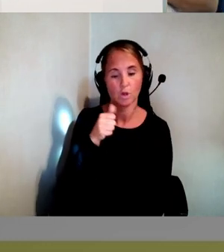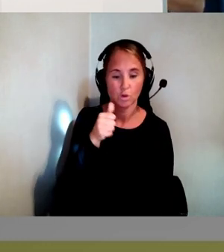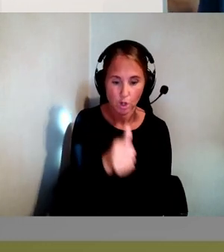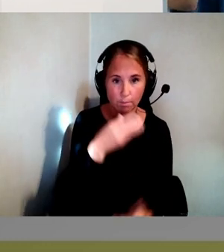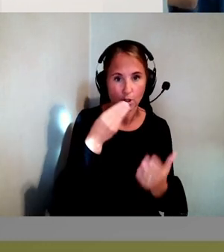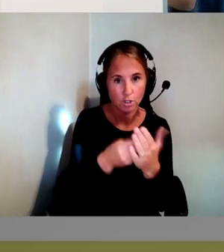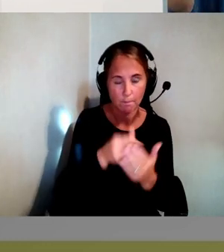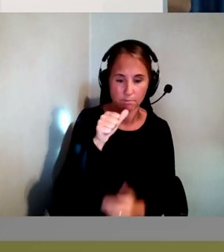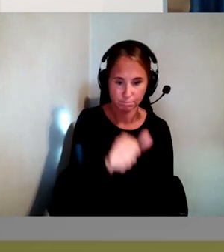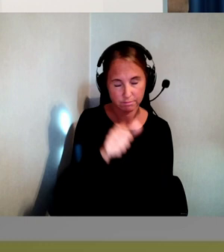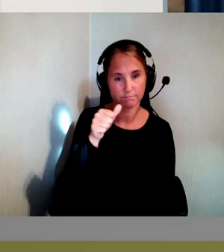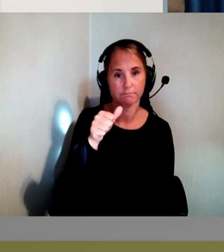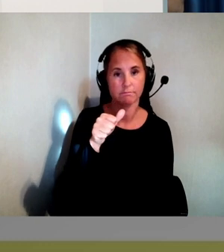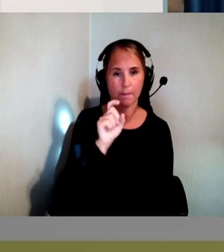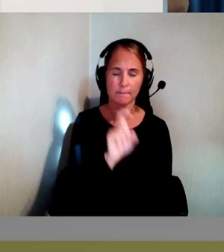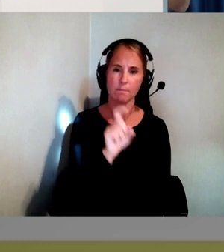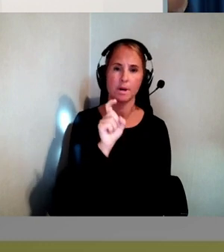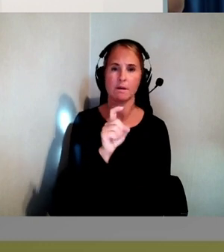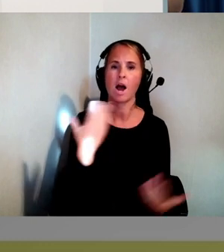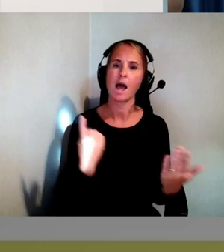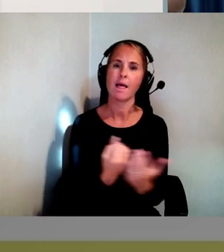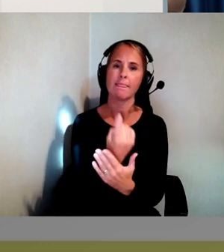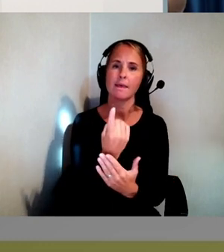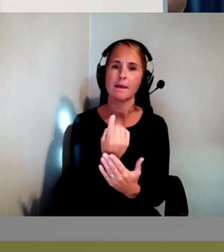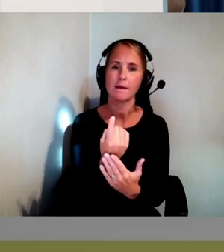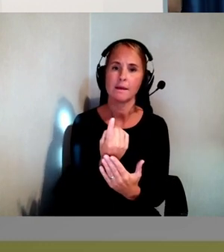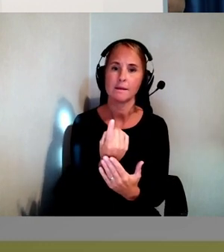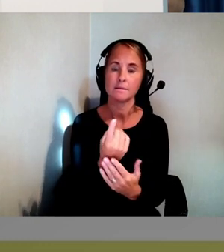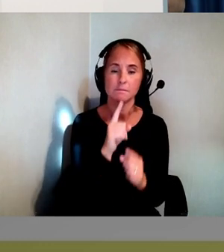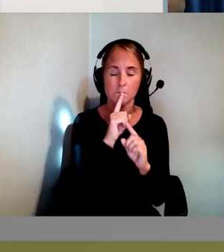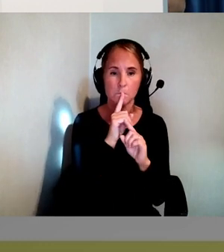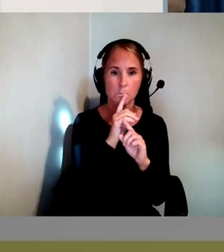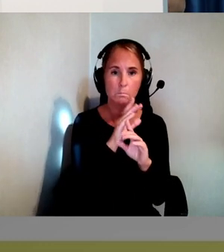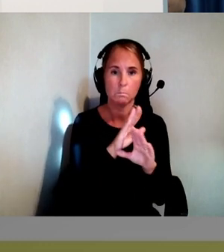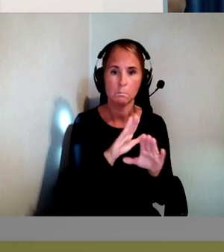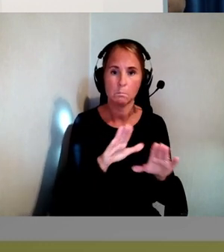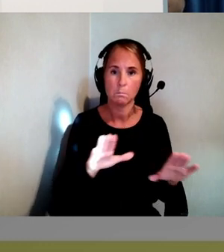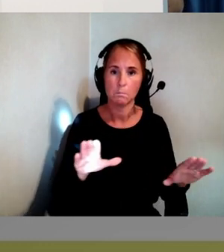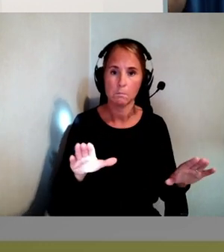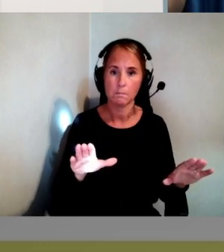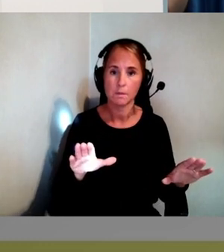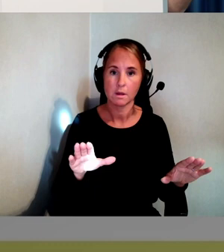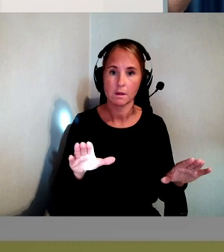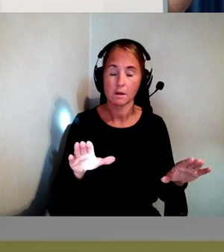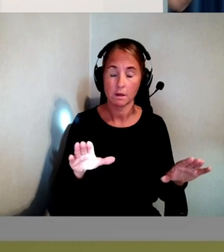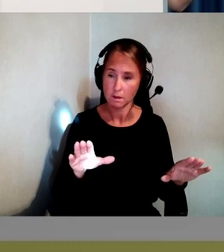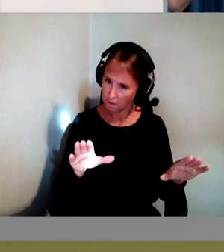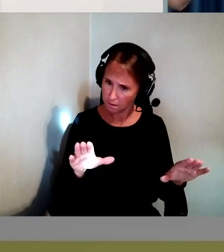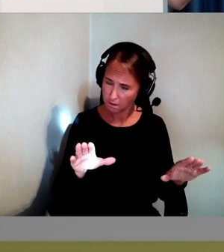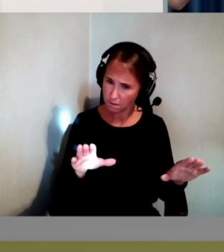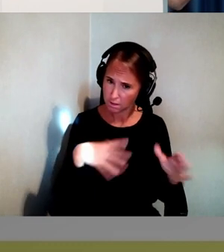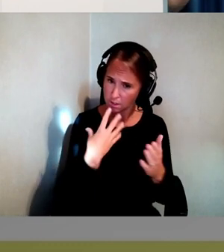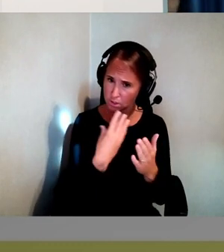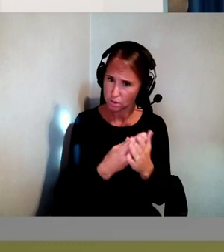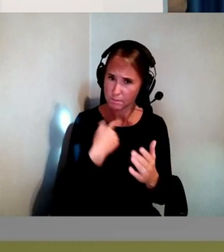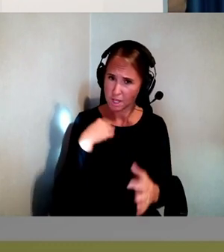köpknappen och vad händer då Jo det är helt tyst köpte jag precis en ryggsäck Jag